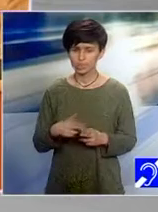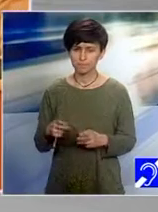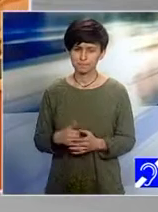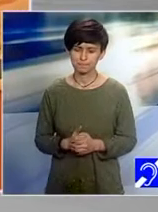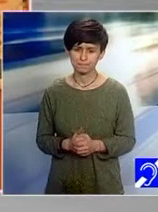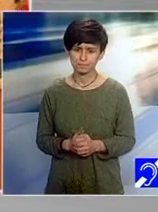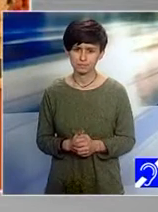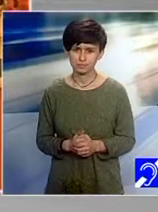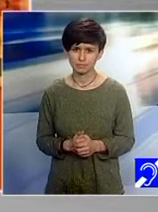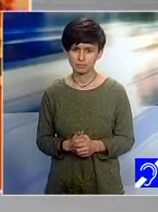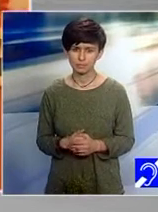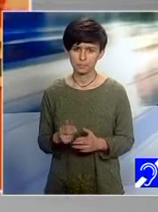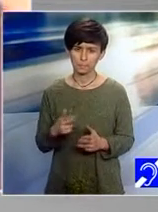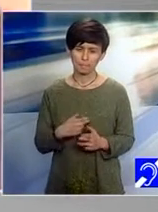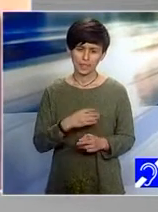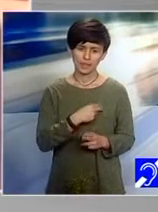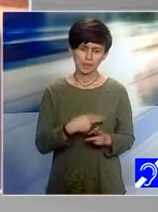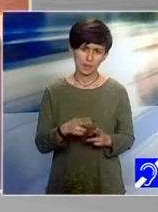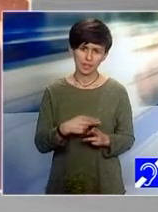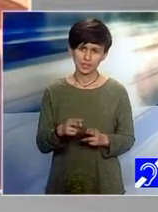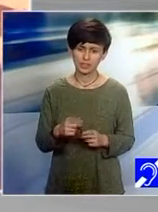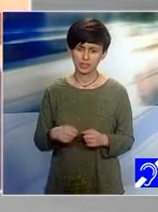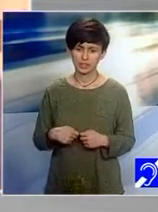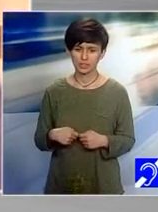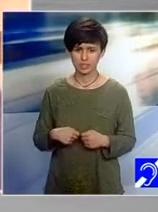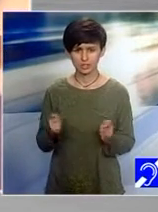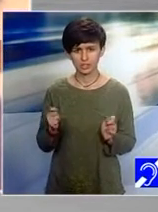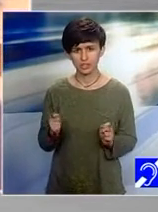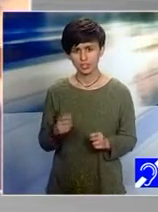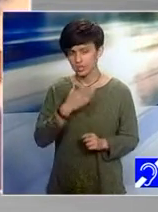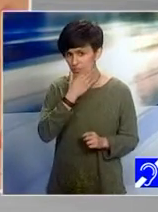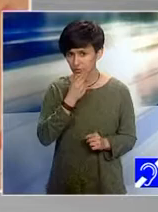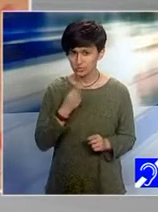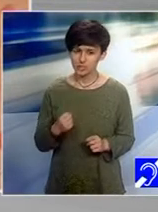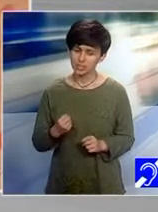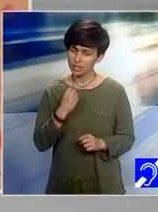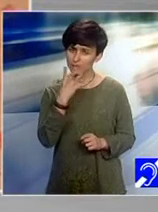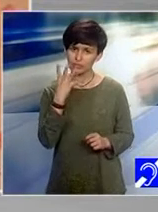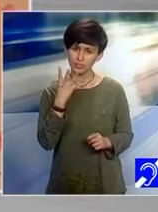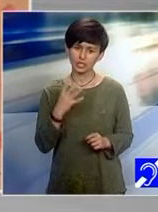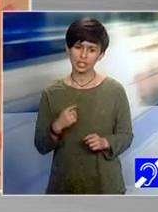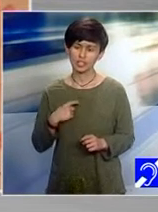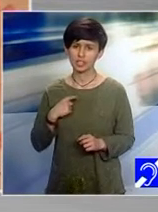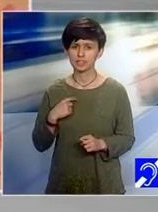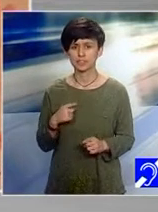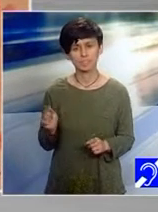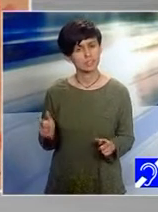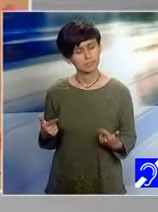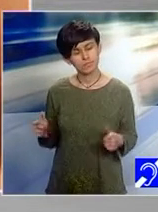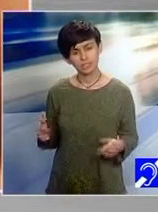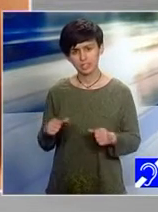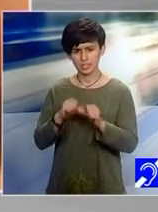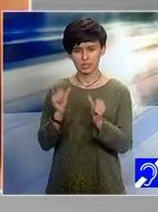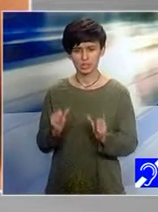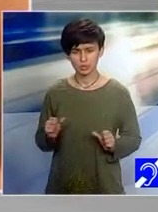toată minunea aceasta, de la înflorire și până la rodnicie, este cântată în forme de